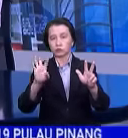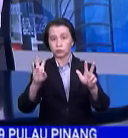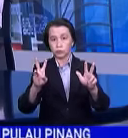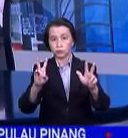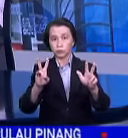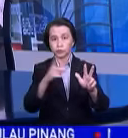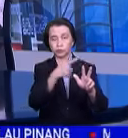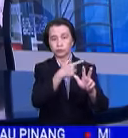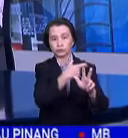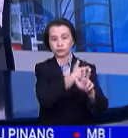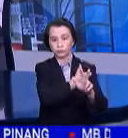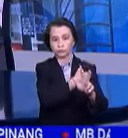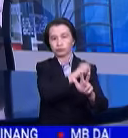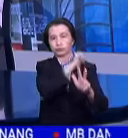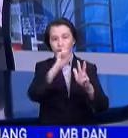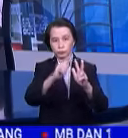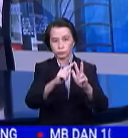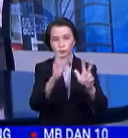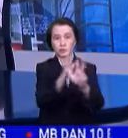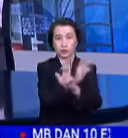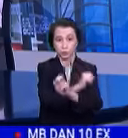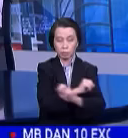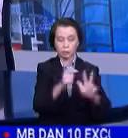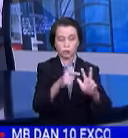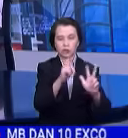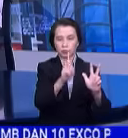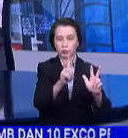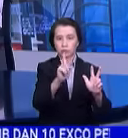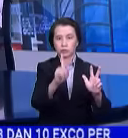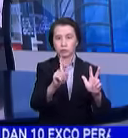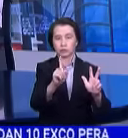143,797 dos, diikuti Sarawak